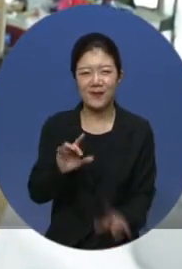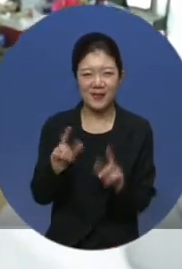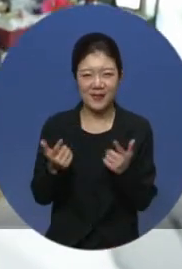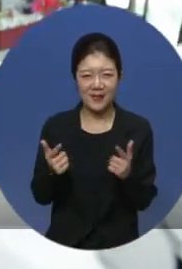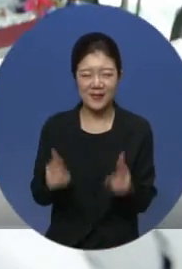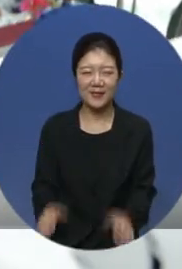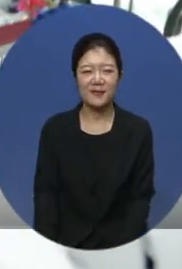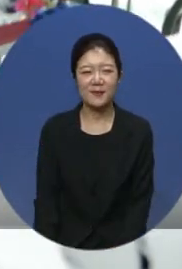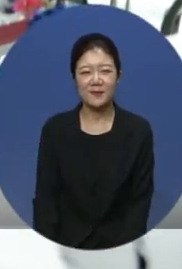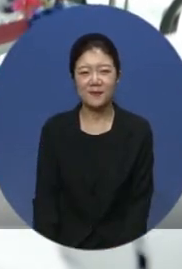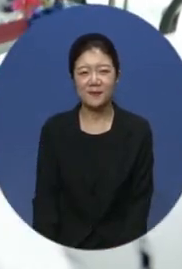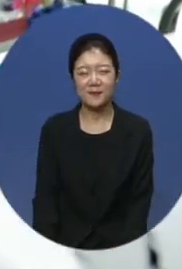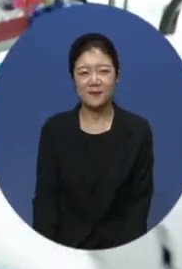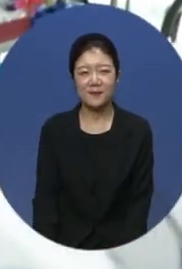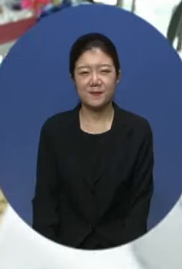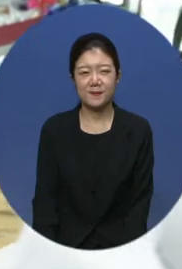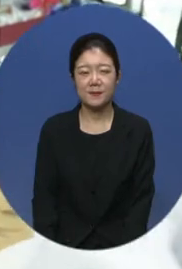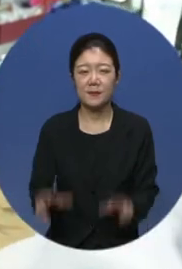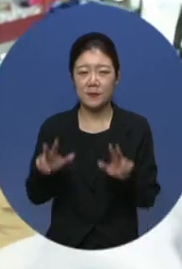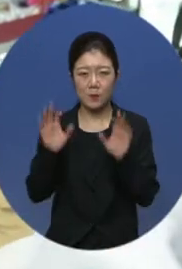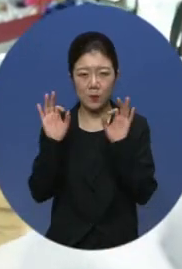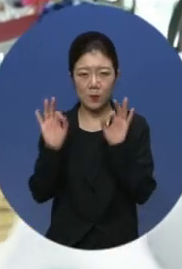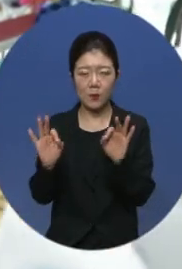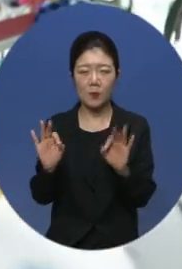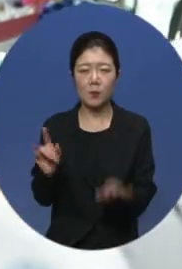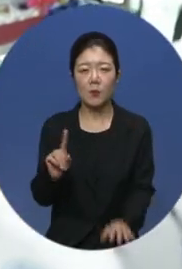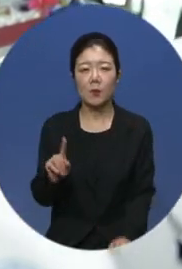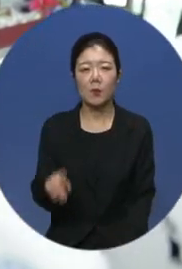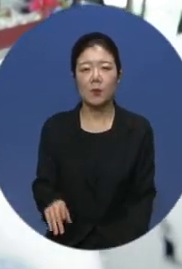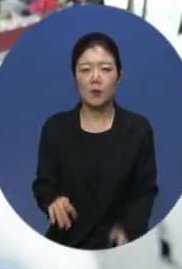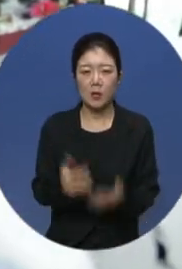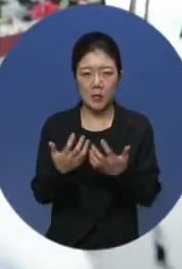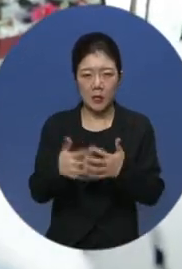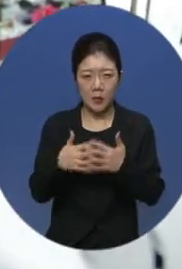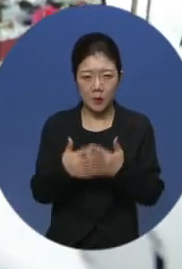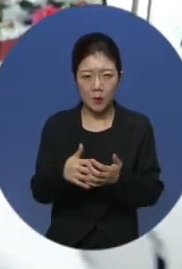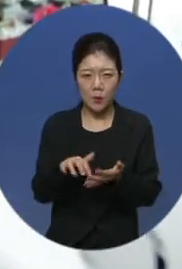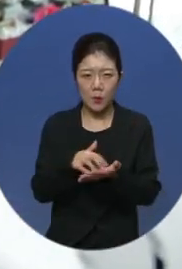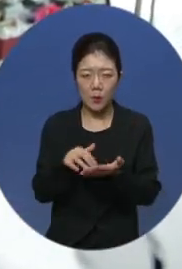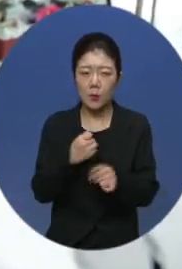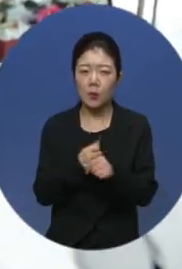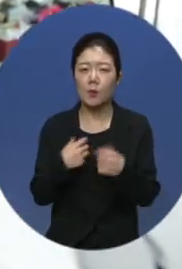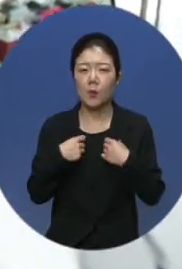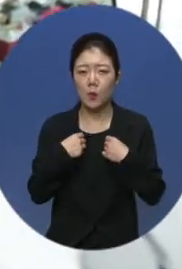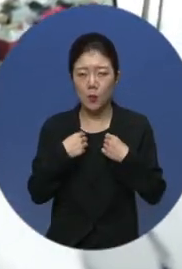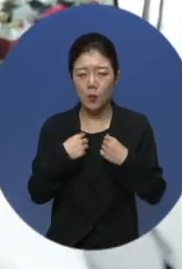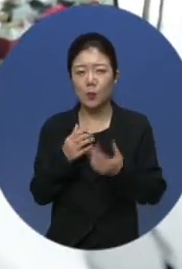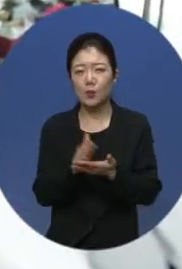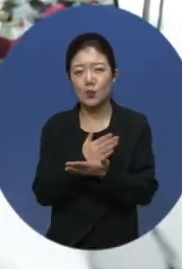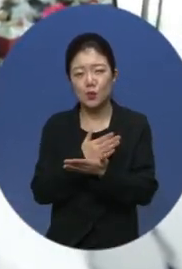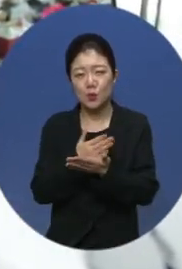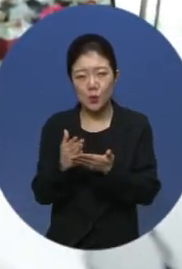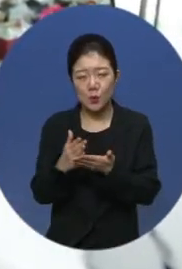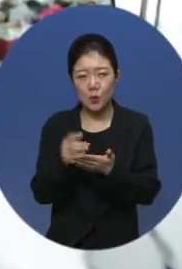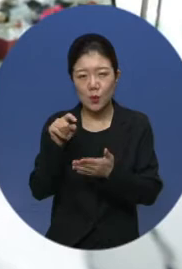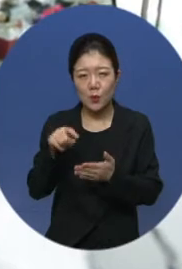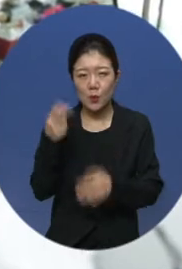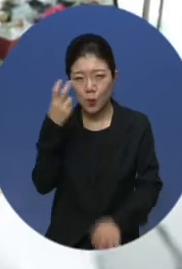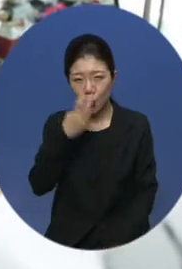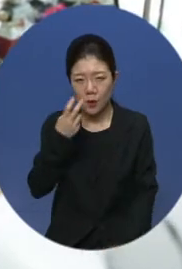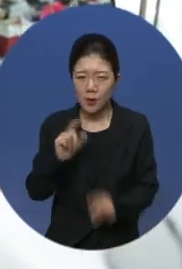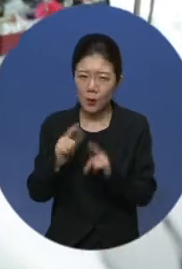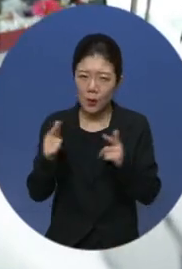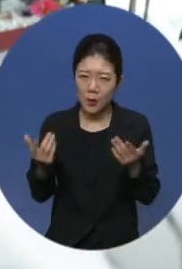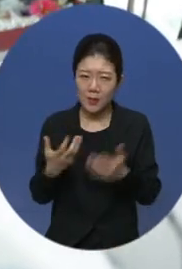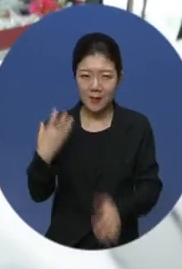안 힘들어요? 네. 지금 보니까 뭐 포스기도 만지고 네. 옷도 분류하고 뭐 매장 관리도 하고 되게 다양하게